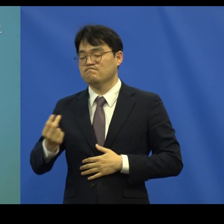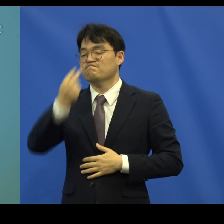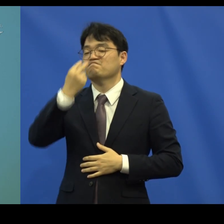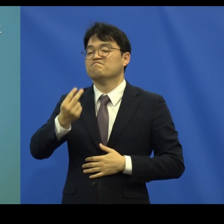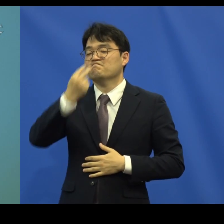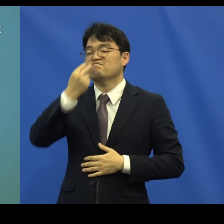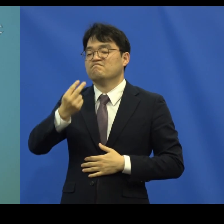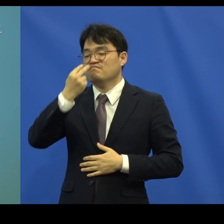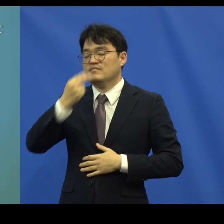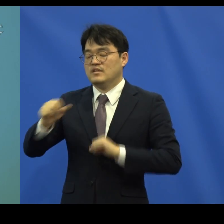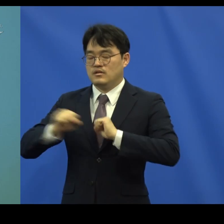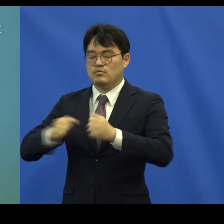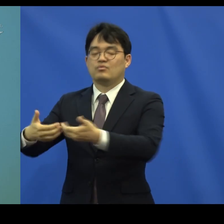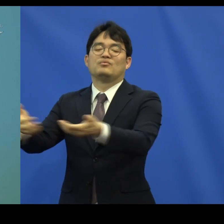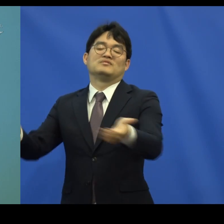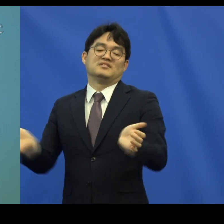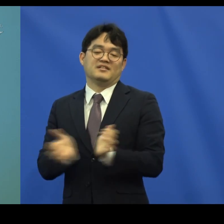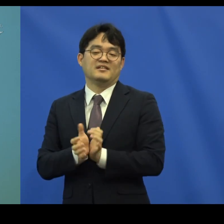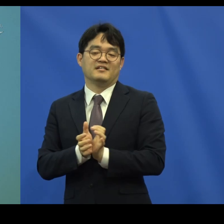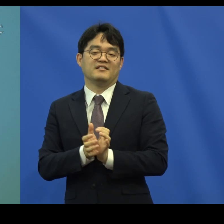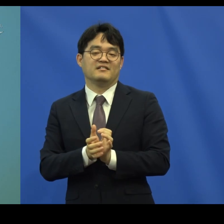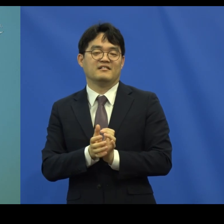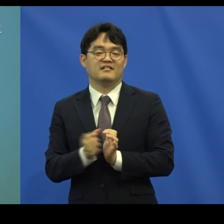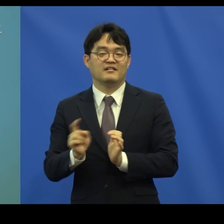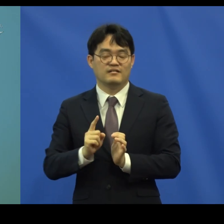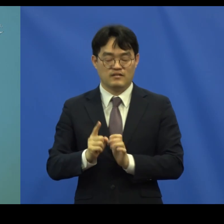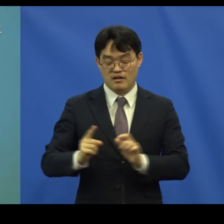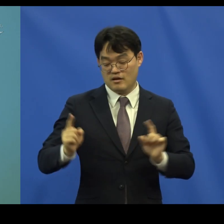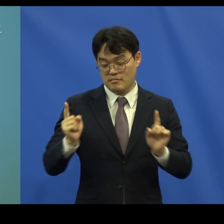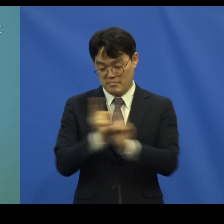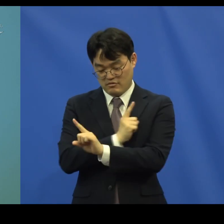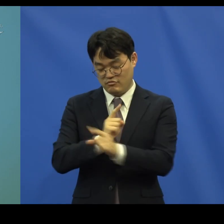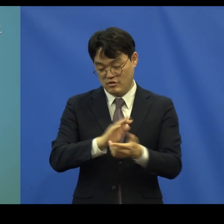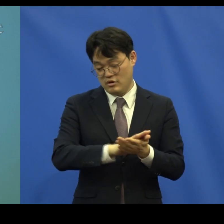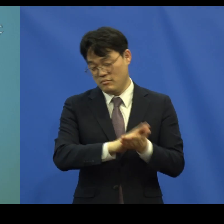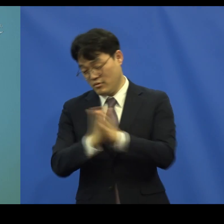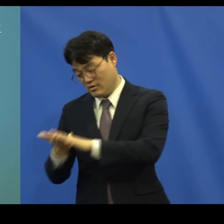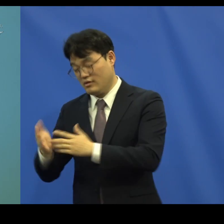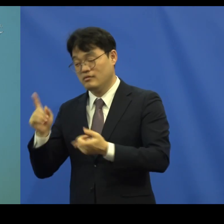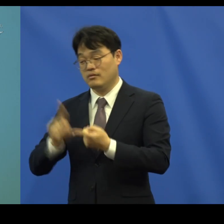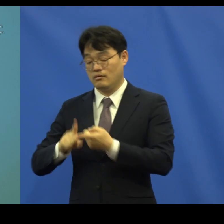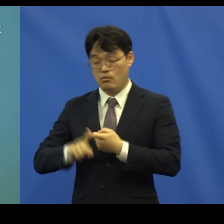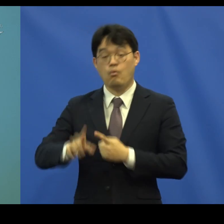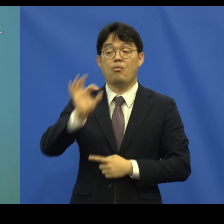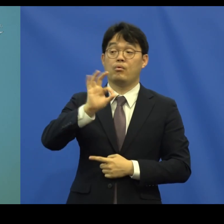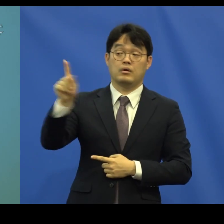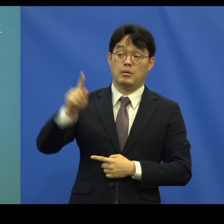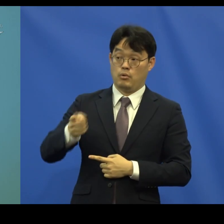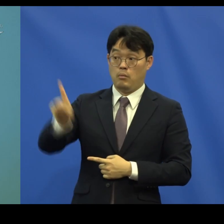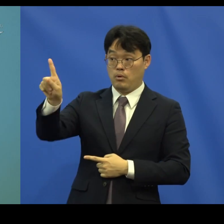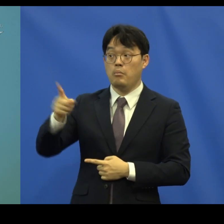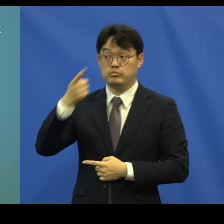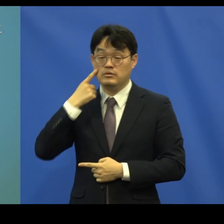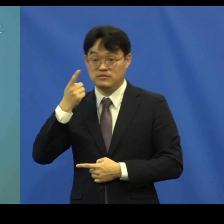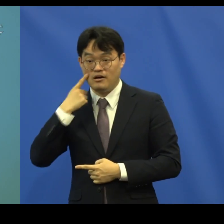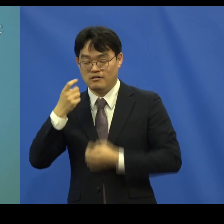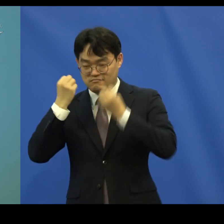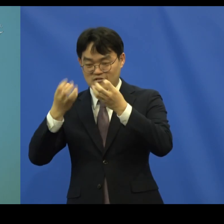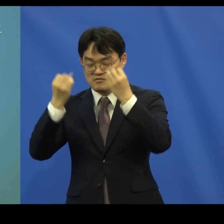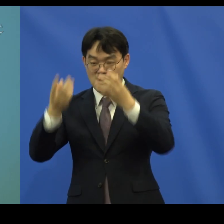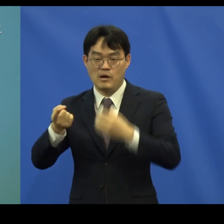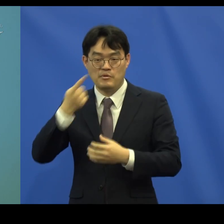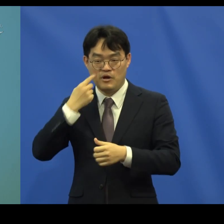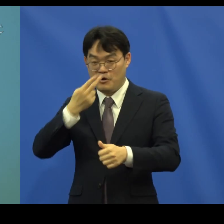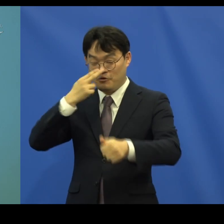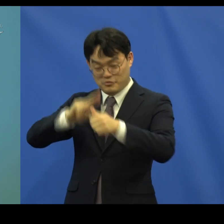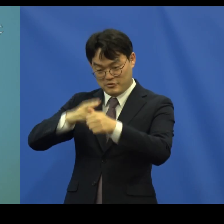있어요. move, changeable, 아주 바꾸는 것을 두려워하지 않는. 그냥 움직이는 게 아니라